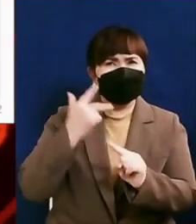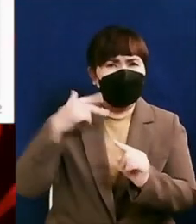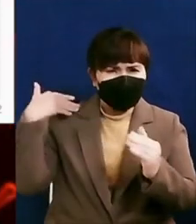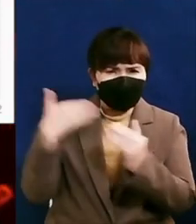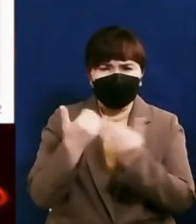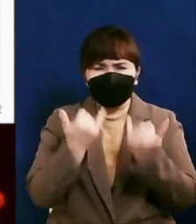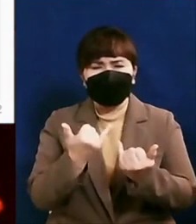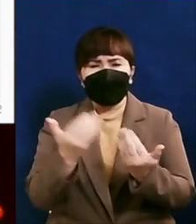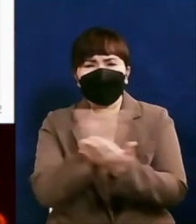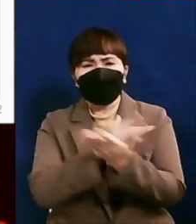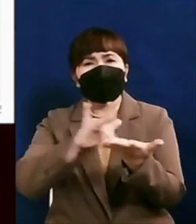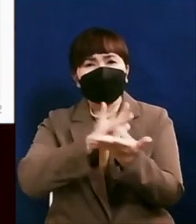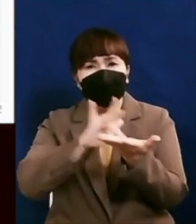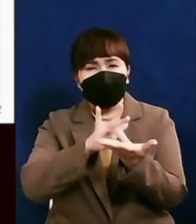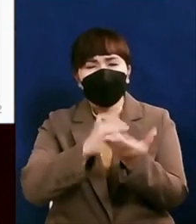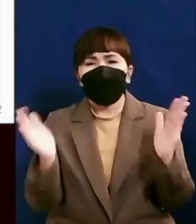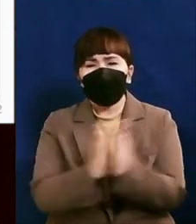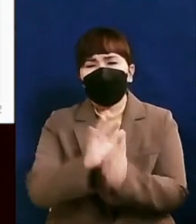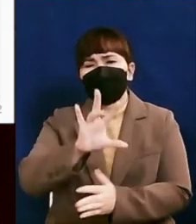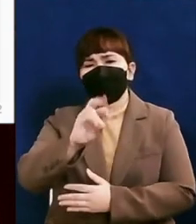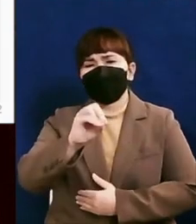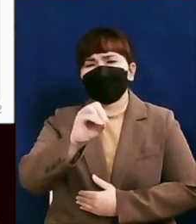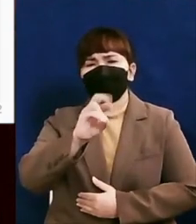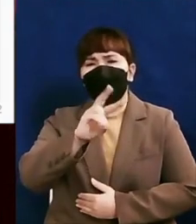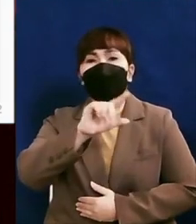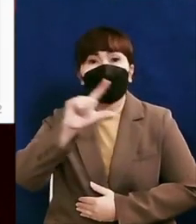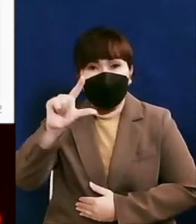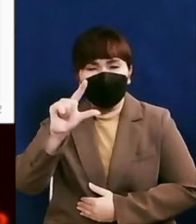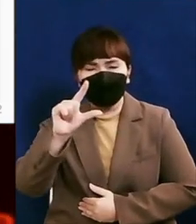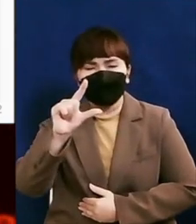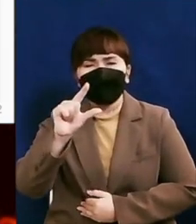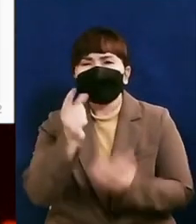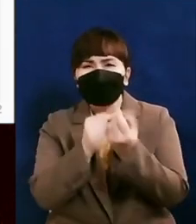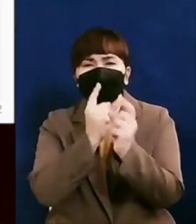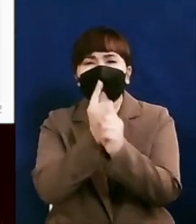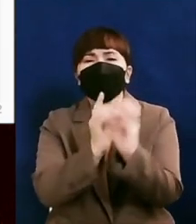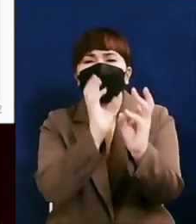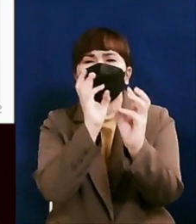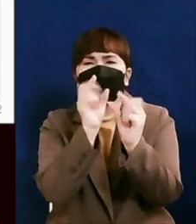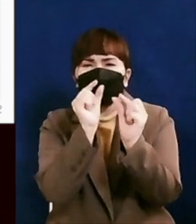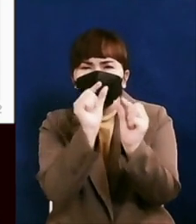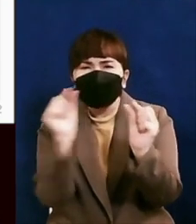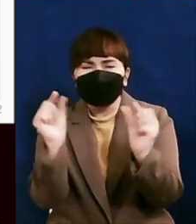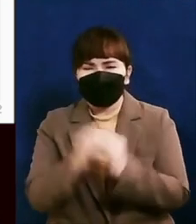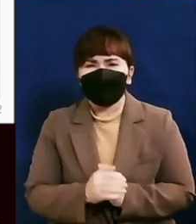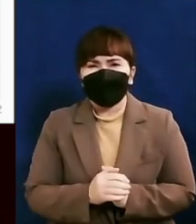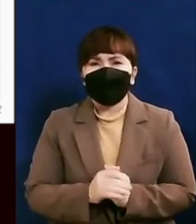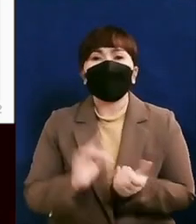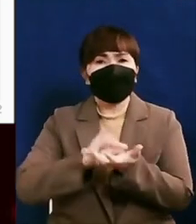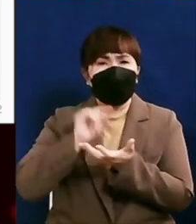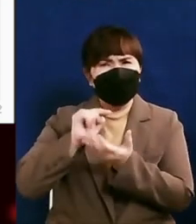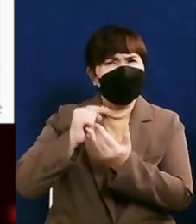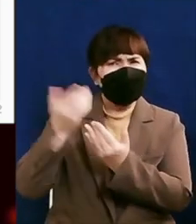จจุบันเนี่ย72ล้านเม็ดนะครับนะฮะเรามีการใช้ยาฟาวิมานะครับตั้งแต่